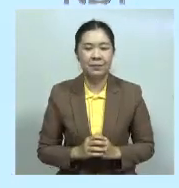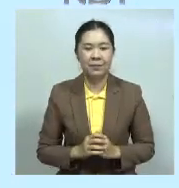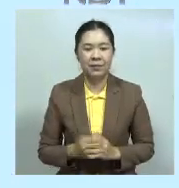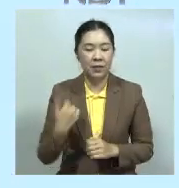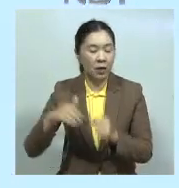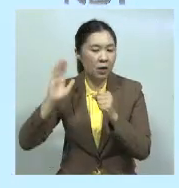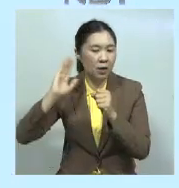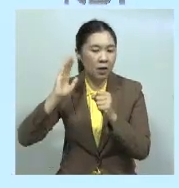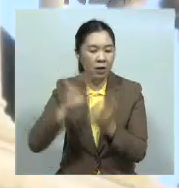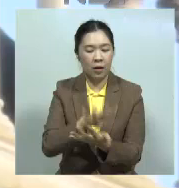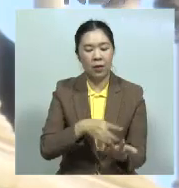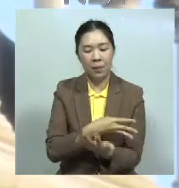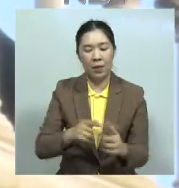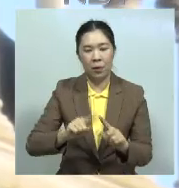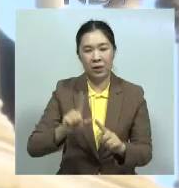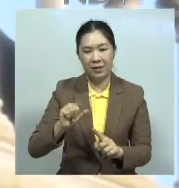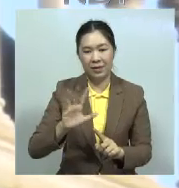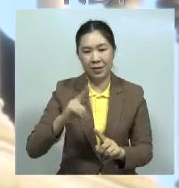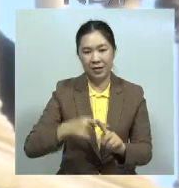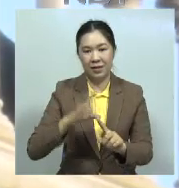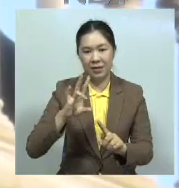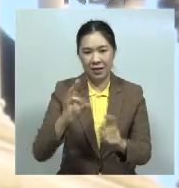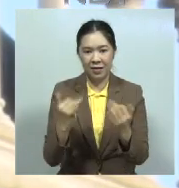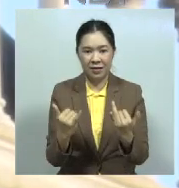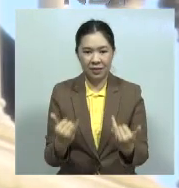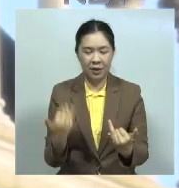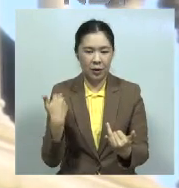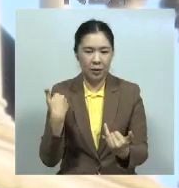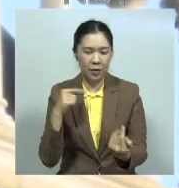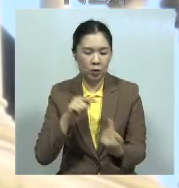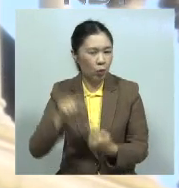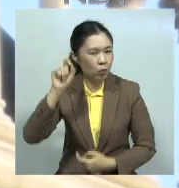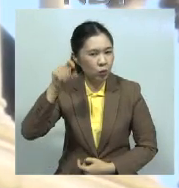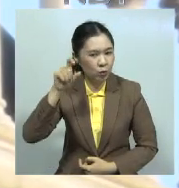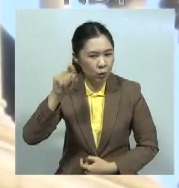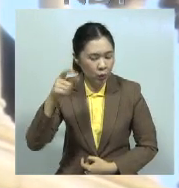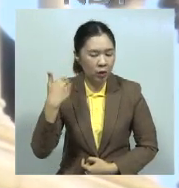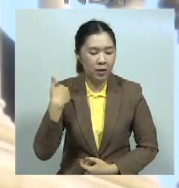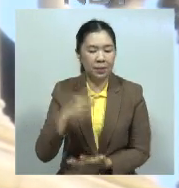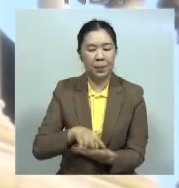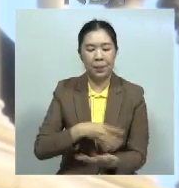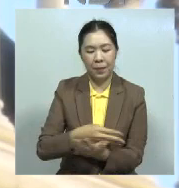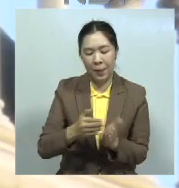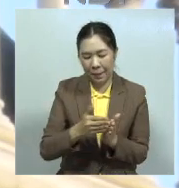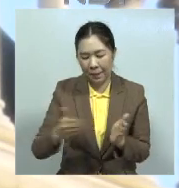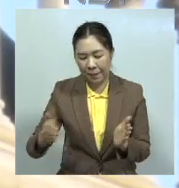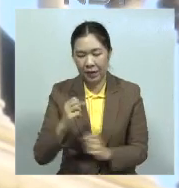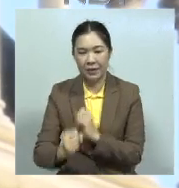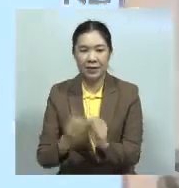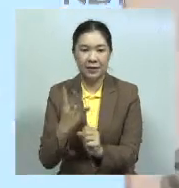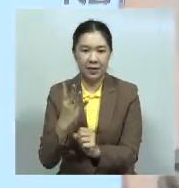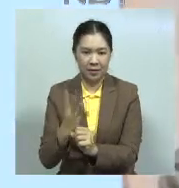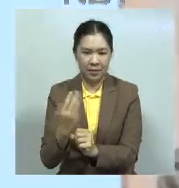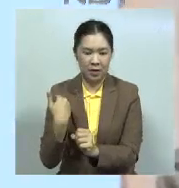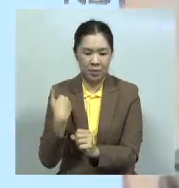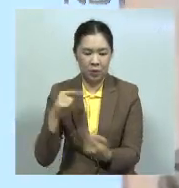ายต่อรัฐสภาในวันที่25กรกฎาคมแน่นอนว่ามีทั้งนโยบายเร่งด่วนและนโยบายระยะ4ปีซึ่งได้รวบรวมจากห